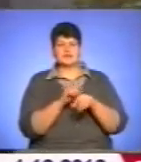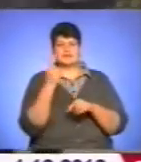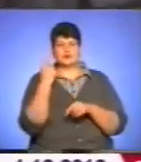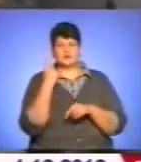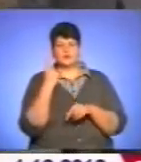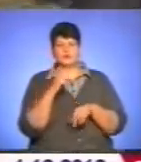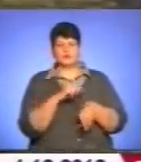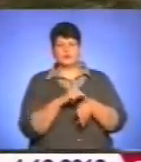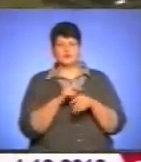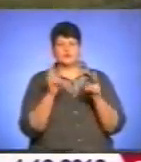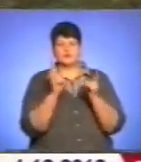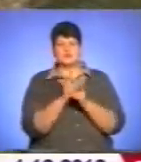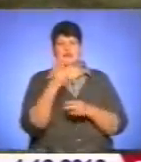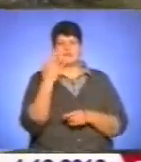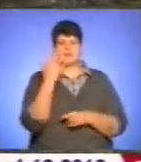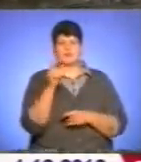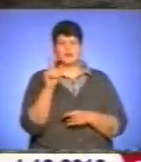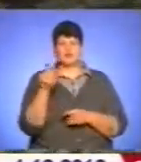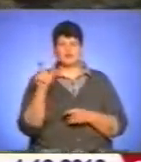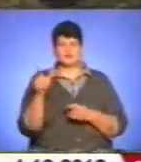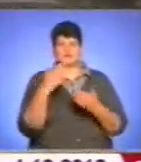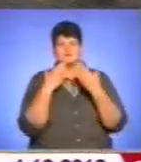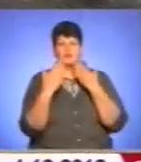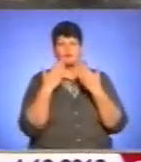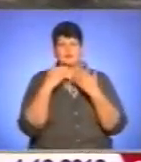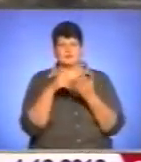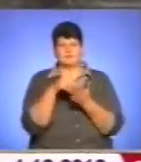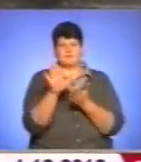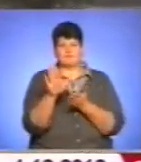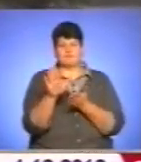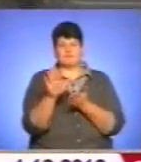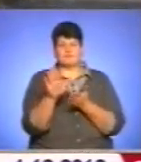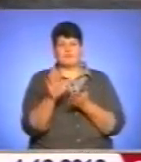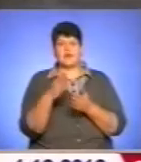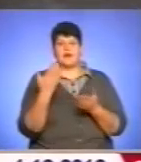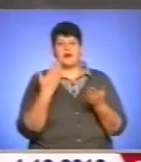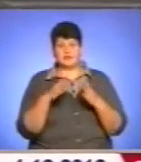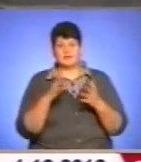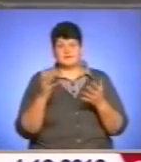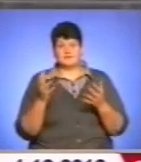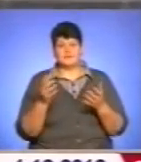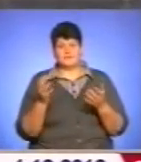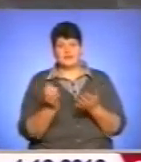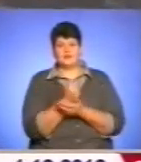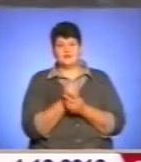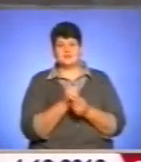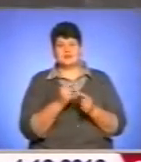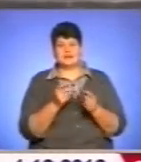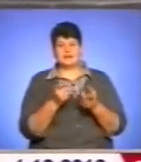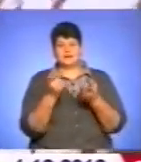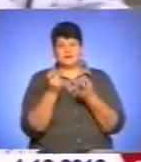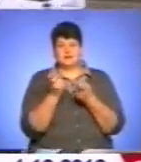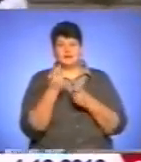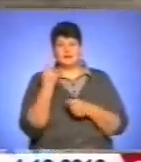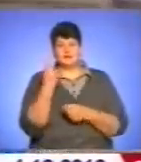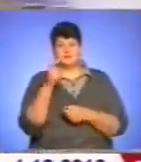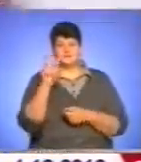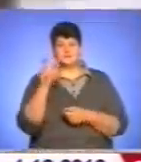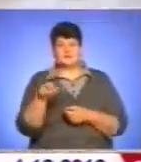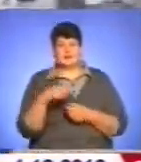зустріли 5. Спілкуватися із нами відмовилися. Однак усе ж вдалося підловити одного тютюнолюбителя, який, власне,